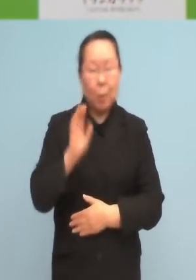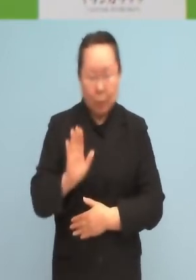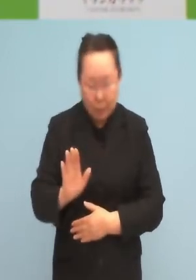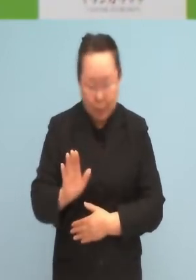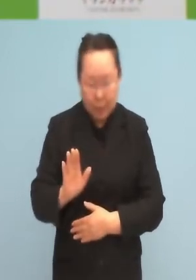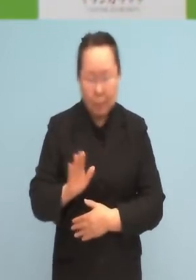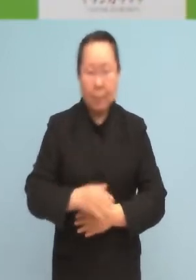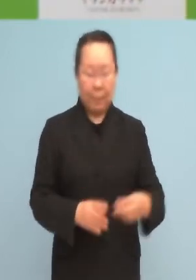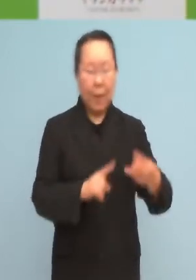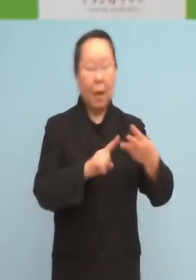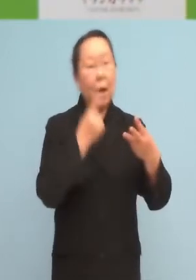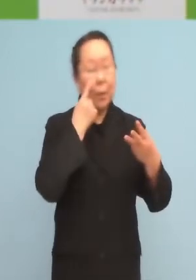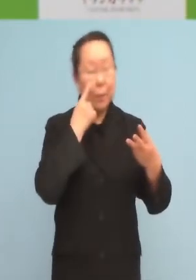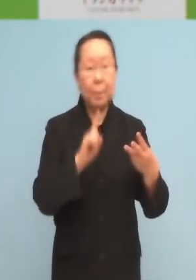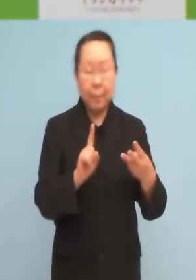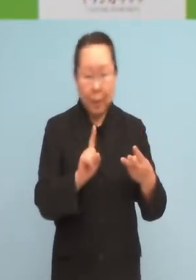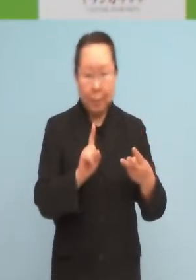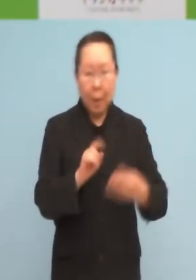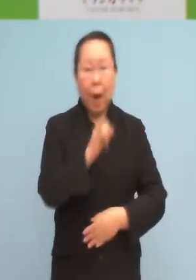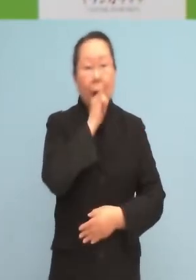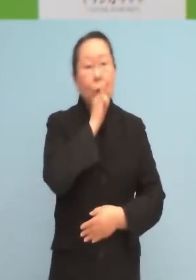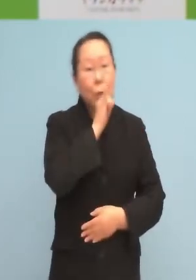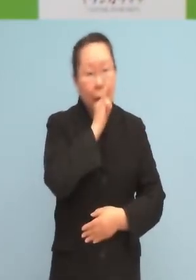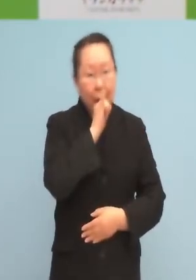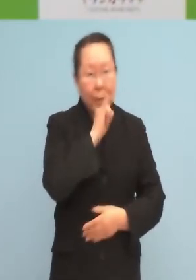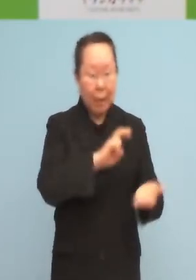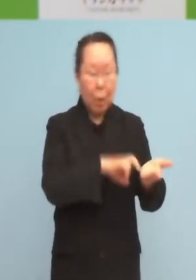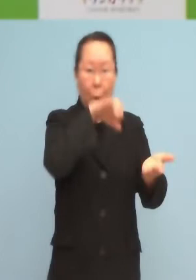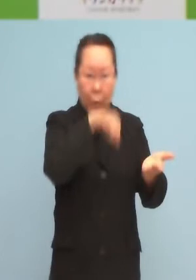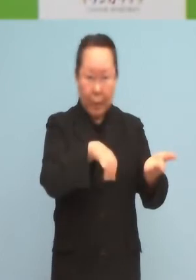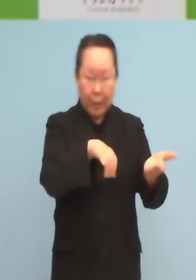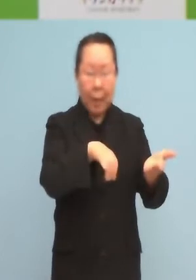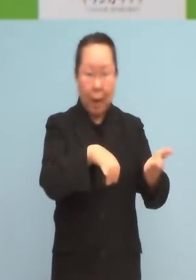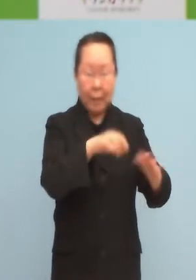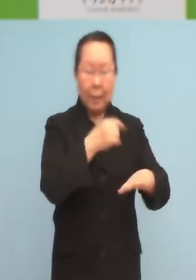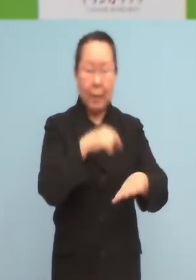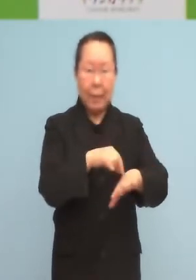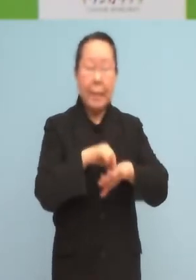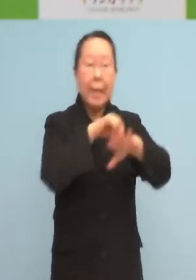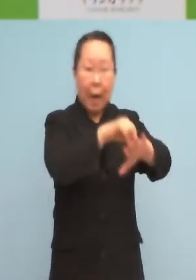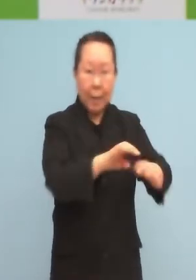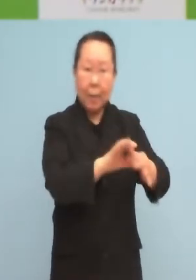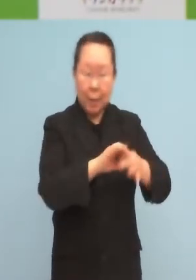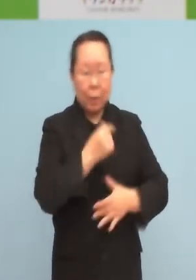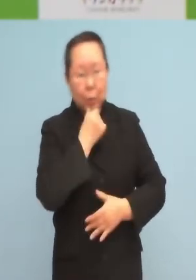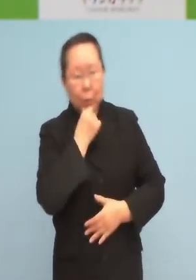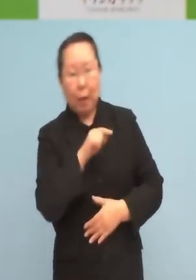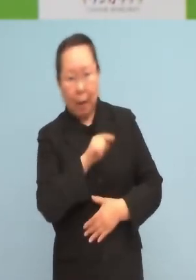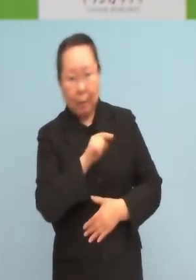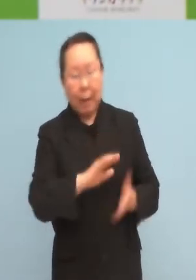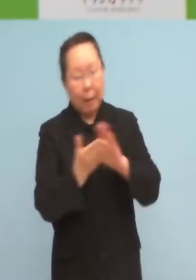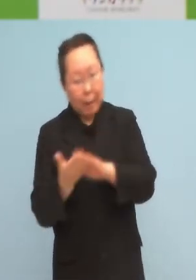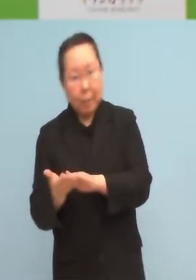3つ目でありますが、インフルエンザの院内感染の疑いによる、亡くなられた方の発生についてであります